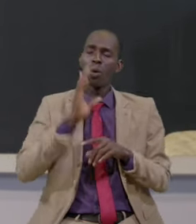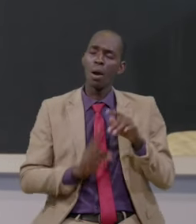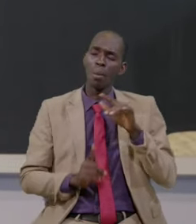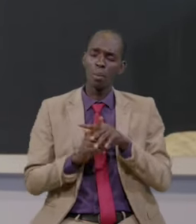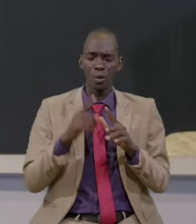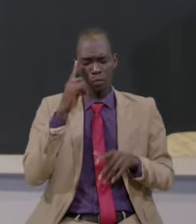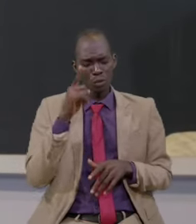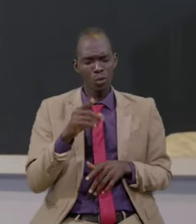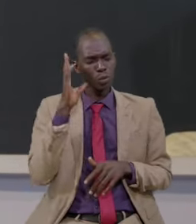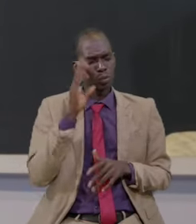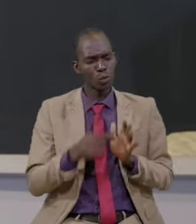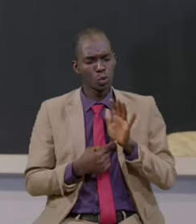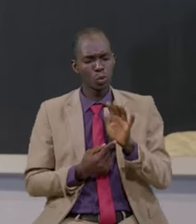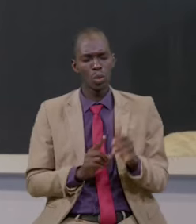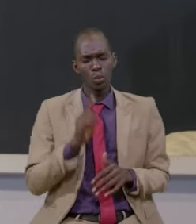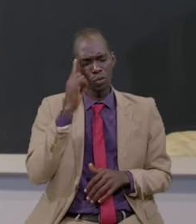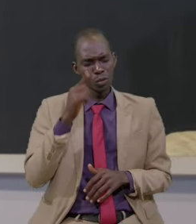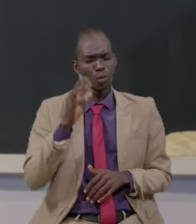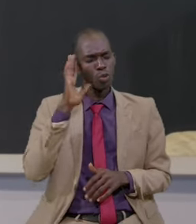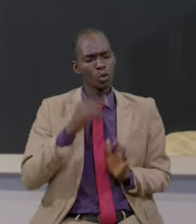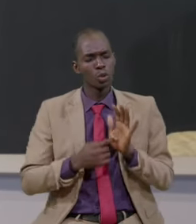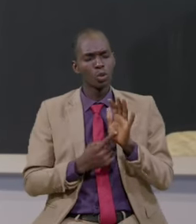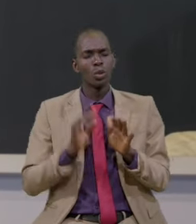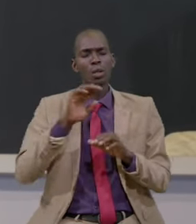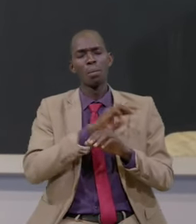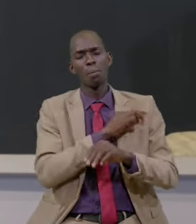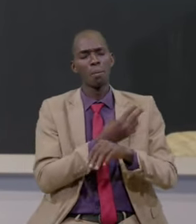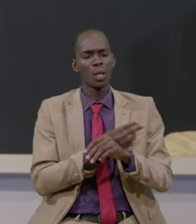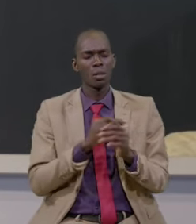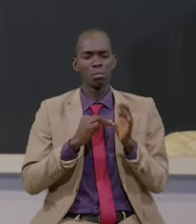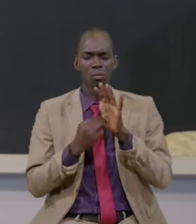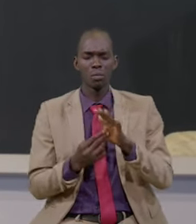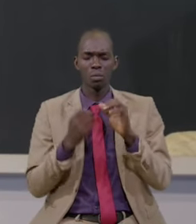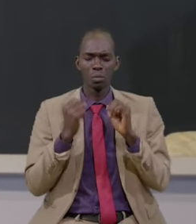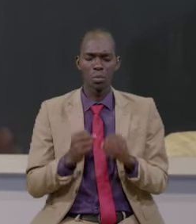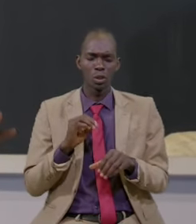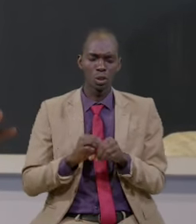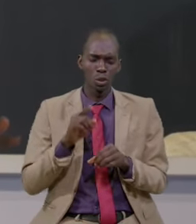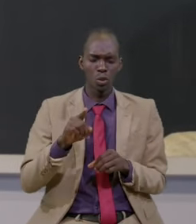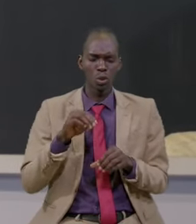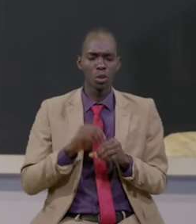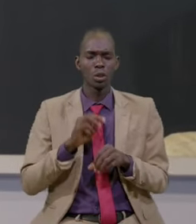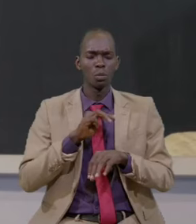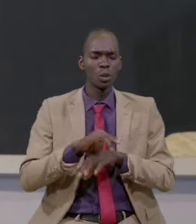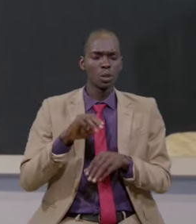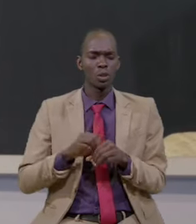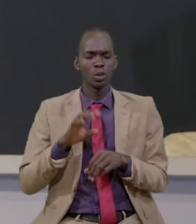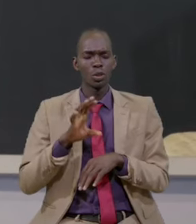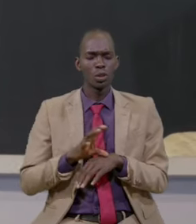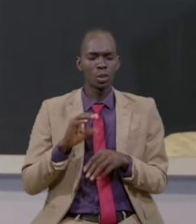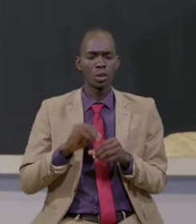puissance sur toi, dans ton ministère, dans ton église, dans le